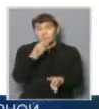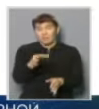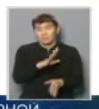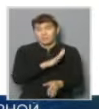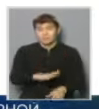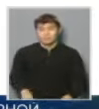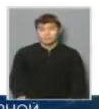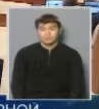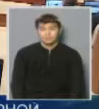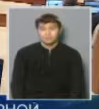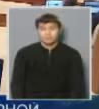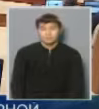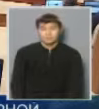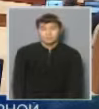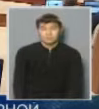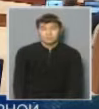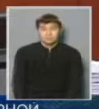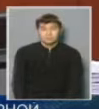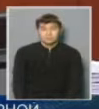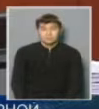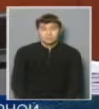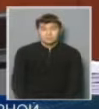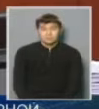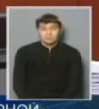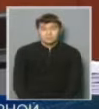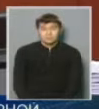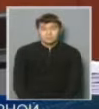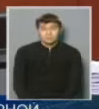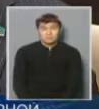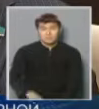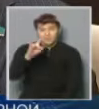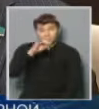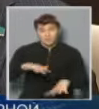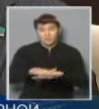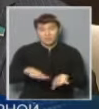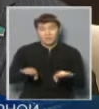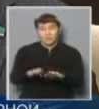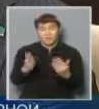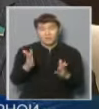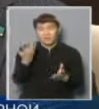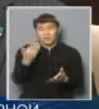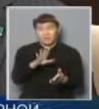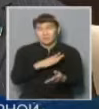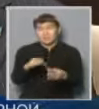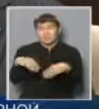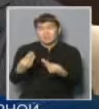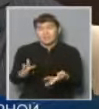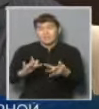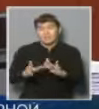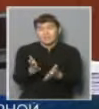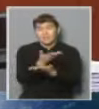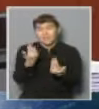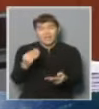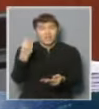по этому вопросу. Вы заранее ставите предпринимателей страны в такие условия, когда, не обеспечив